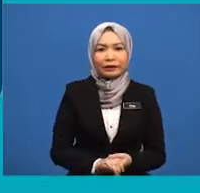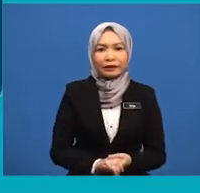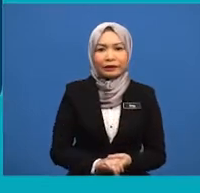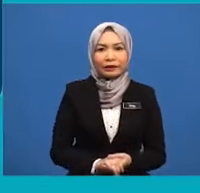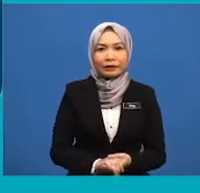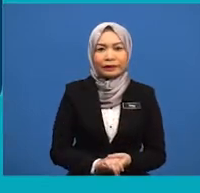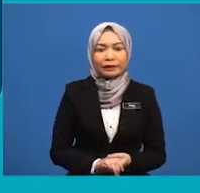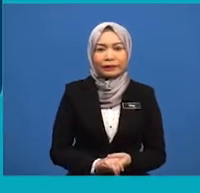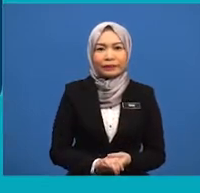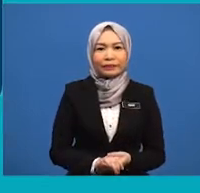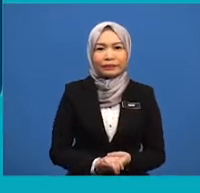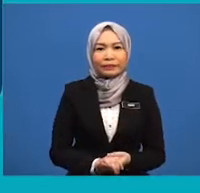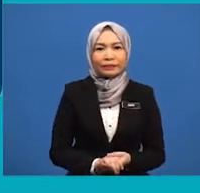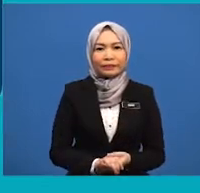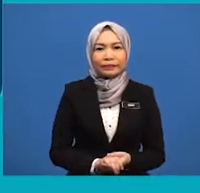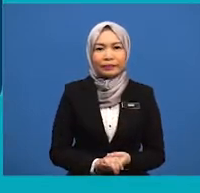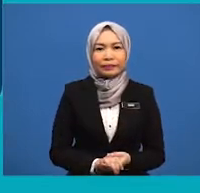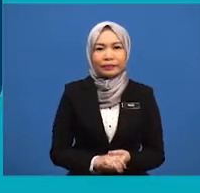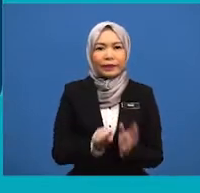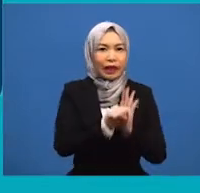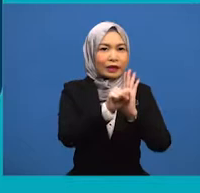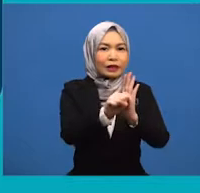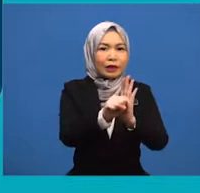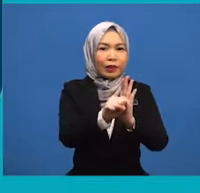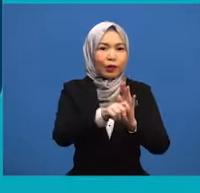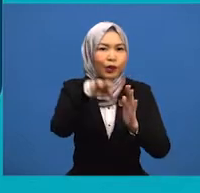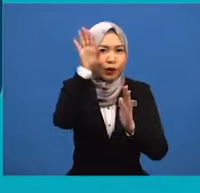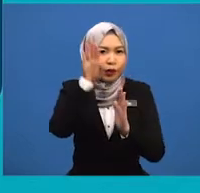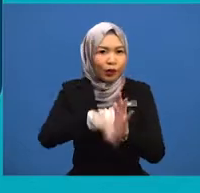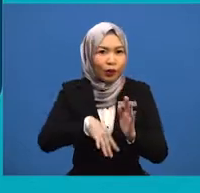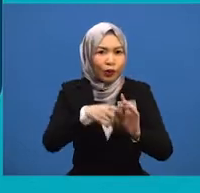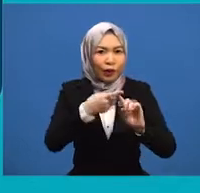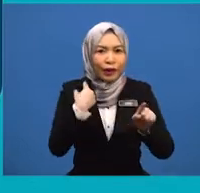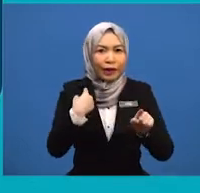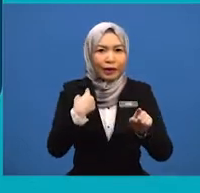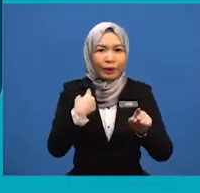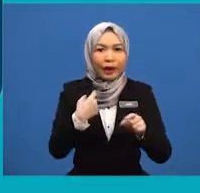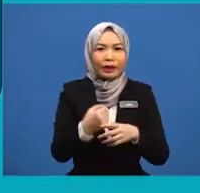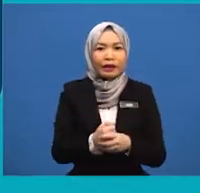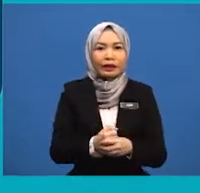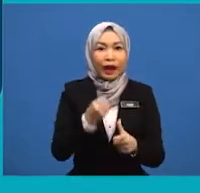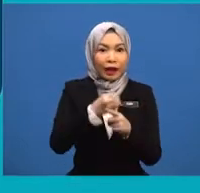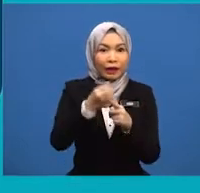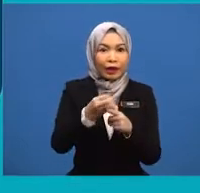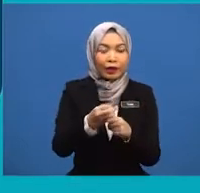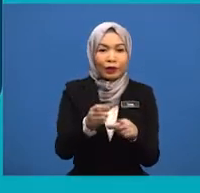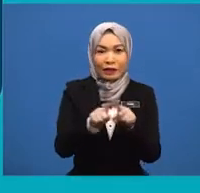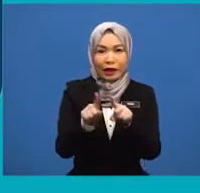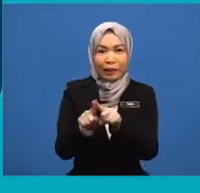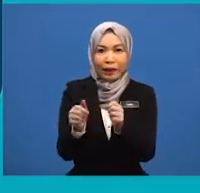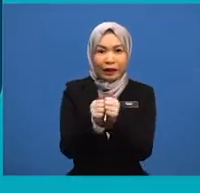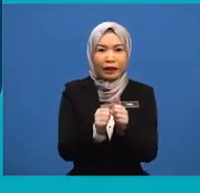daripada ditukar kepada simbol kurang daripada atau sama dengan.